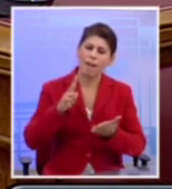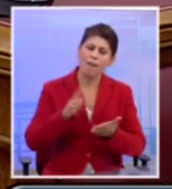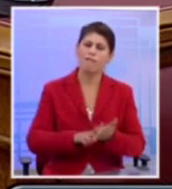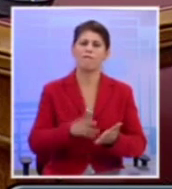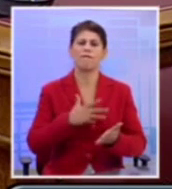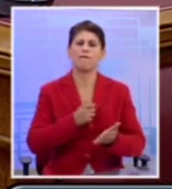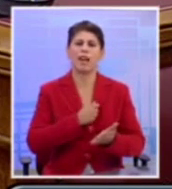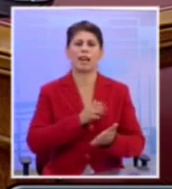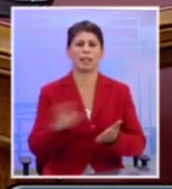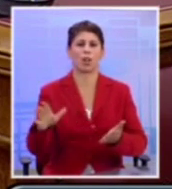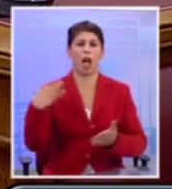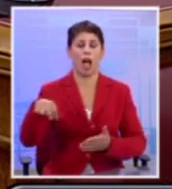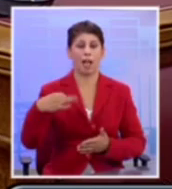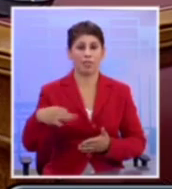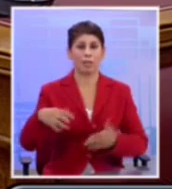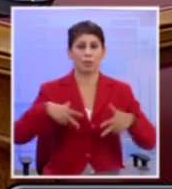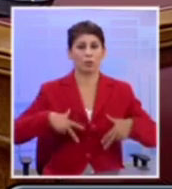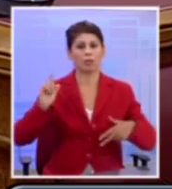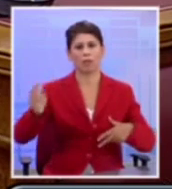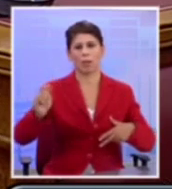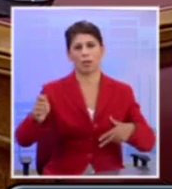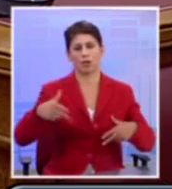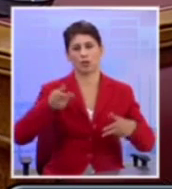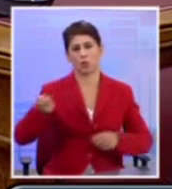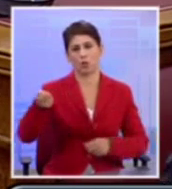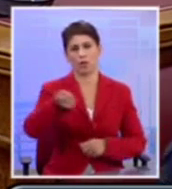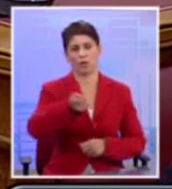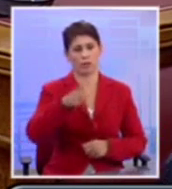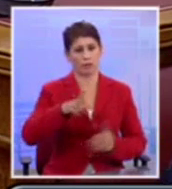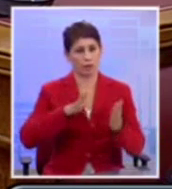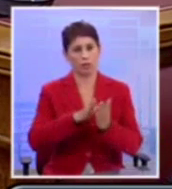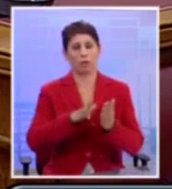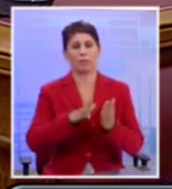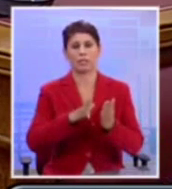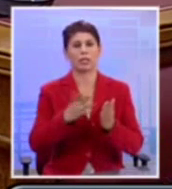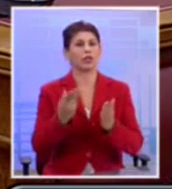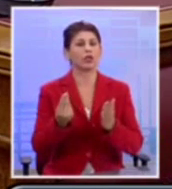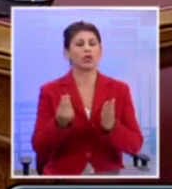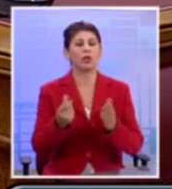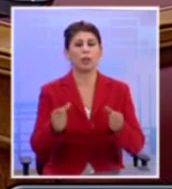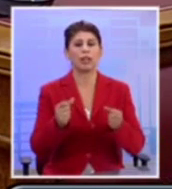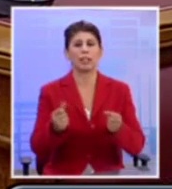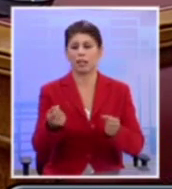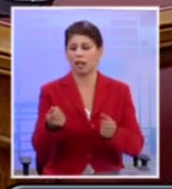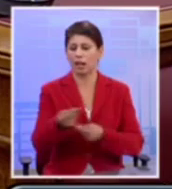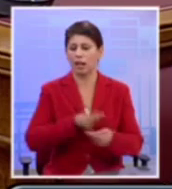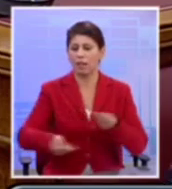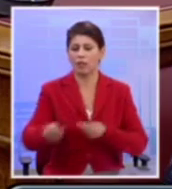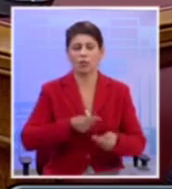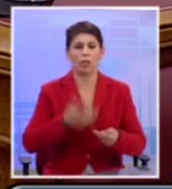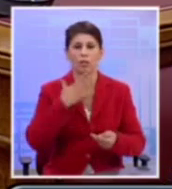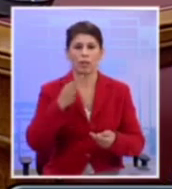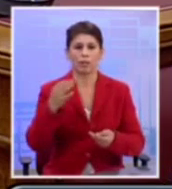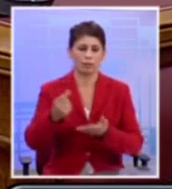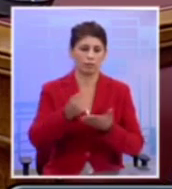του ελληνικού κράτους να αποπληρώσει το χρέος του. Και αντιμετωπίστηκε ως μια κρίση ρευστότητας, δηλαδή